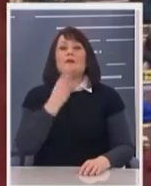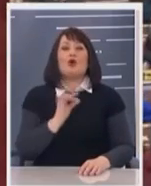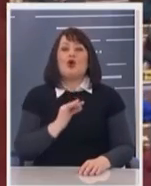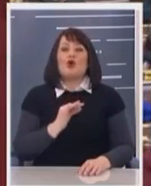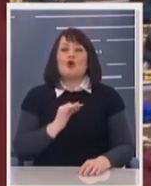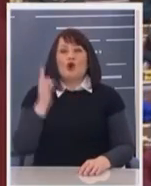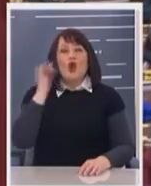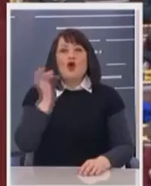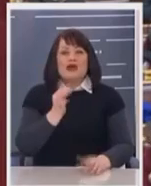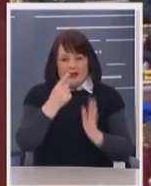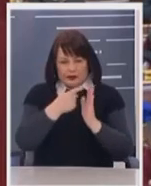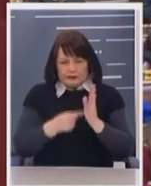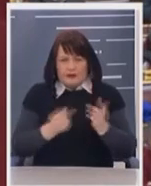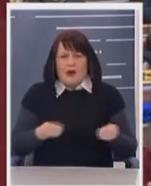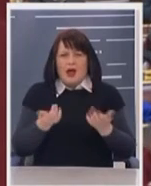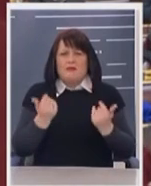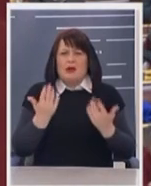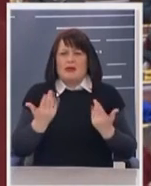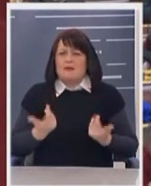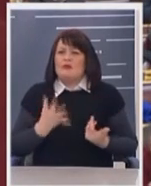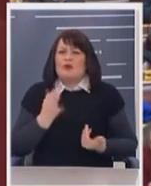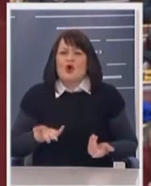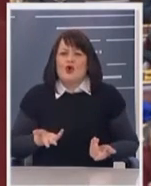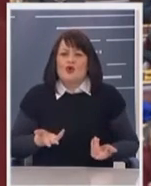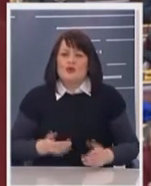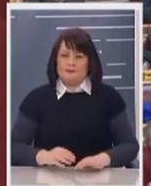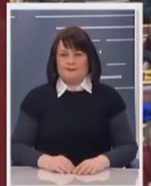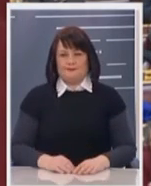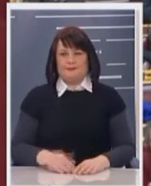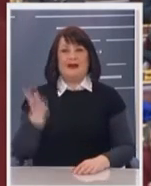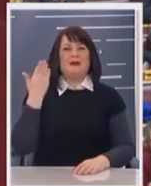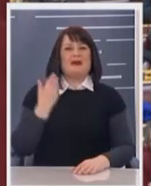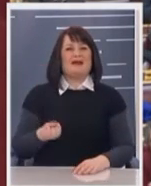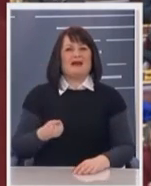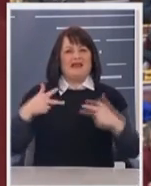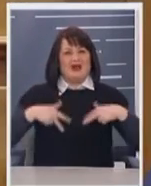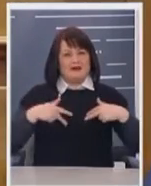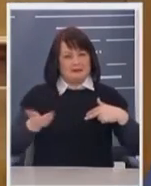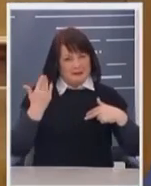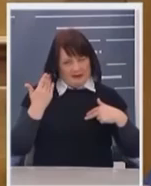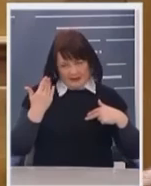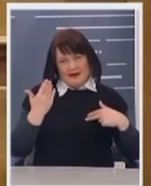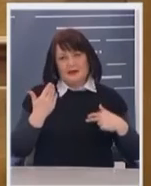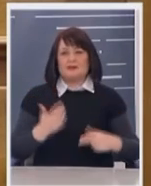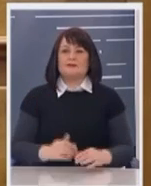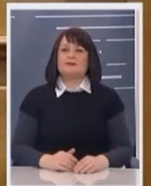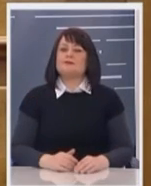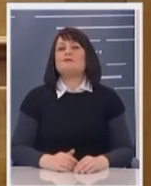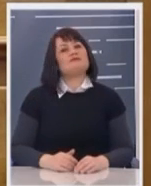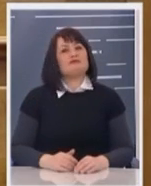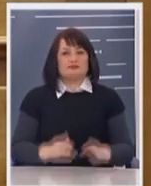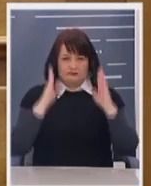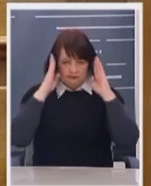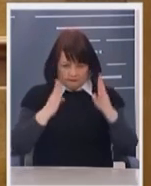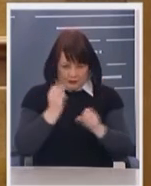τα αυτονόητα. Και αυτός είναι ότι πολλά στελέχη των προηγούμενων κυβερνήσεων δεν είχαν το μυαλό τους στη